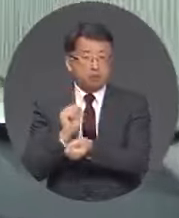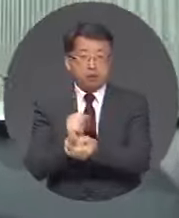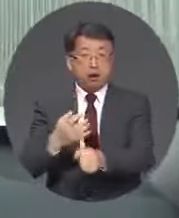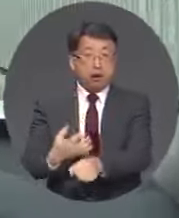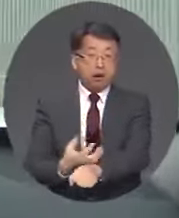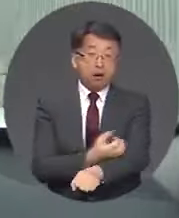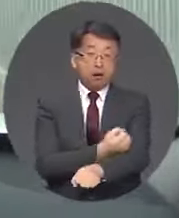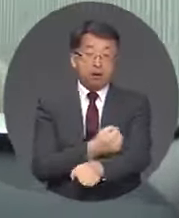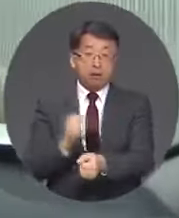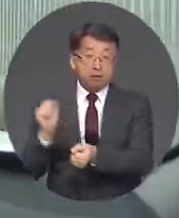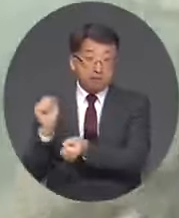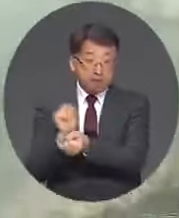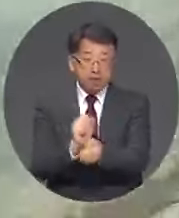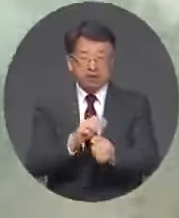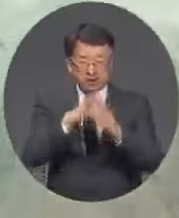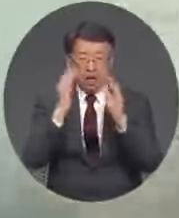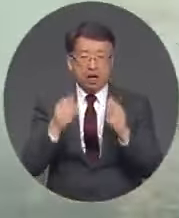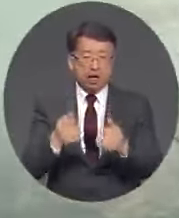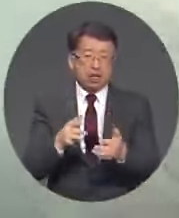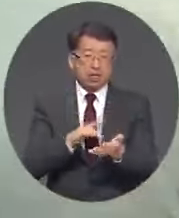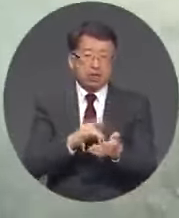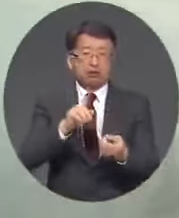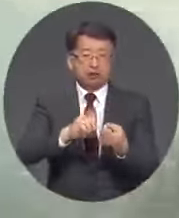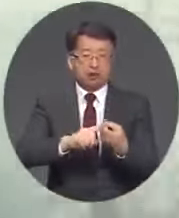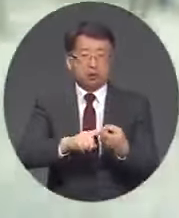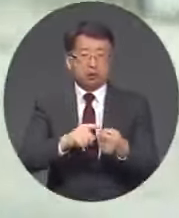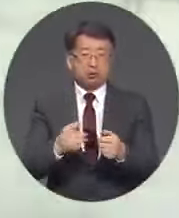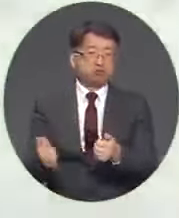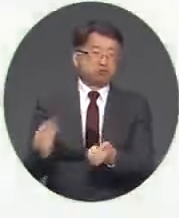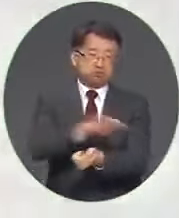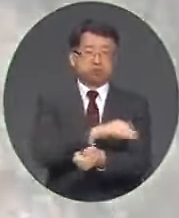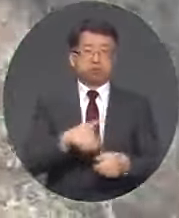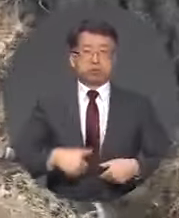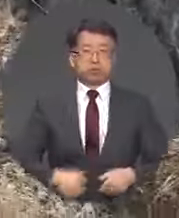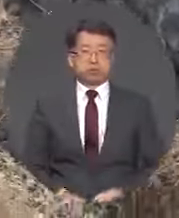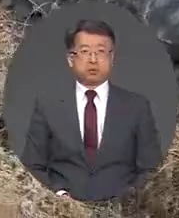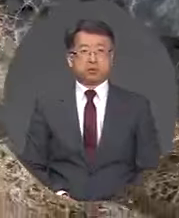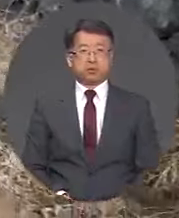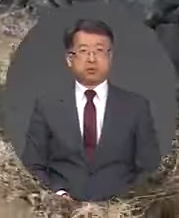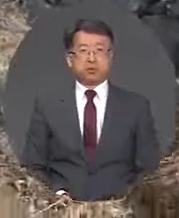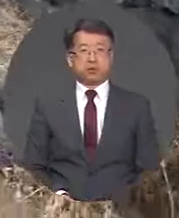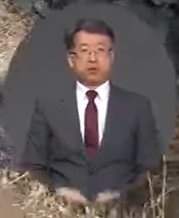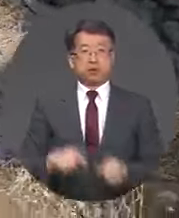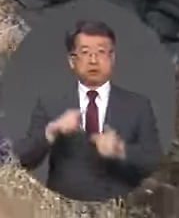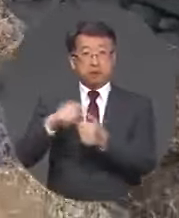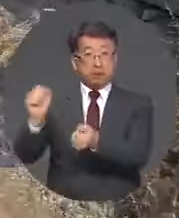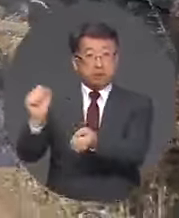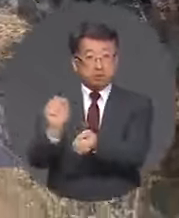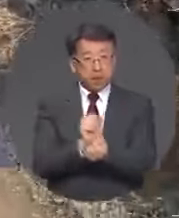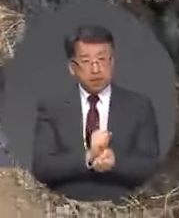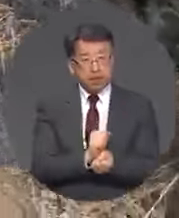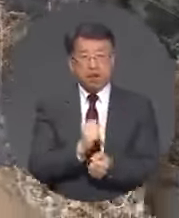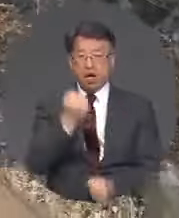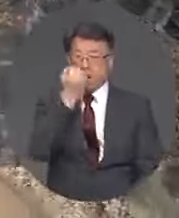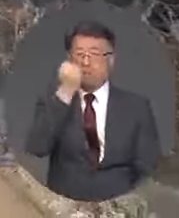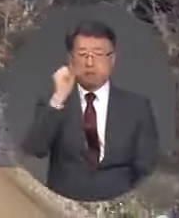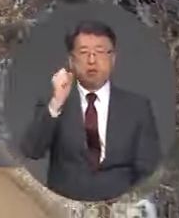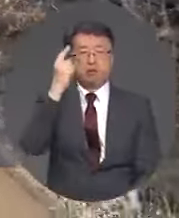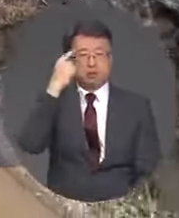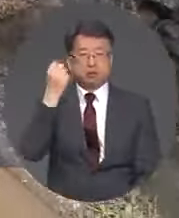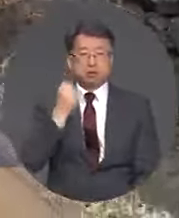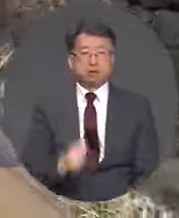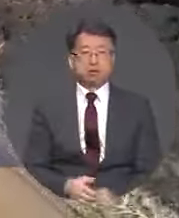빨라 감염 즉시 돼지를 모두 살처분해야 하기 때문입니다. 경남 지방에 터지는 것도 뭐 기정사실화 될